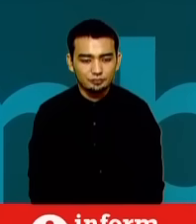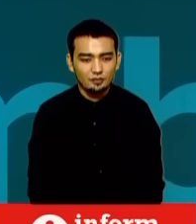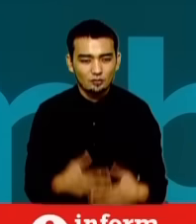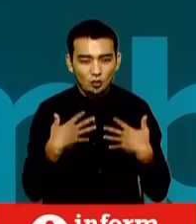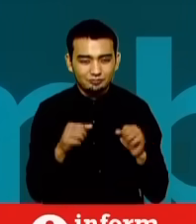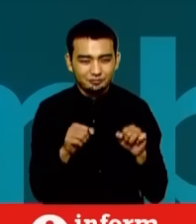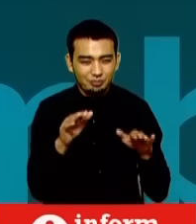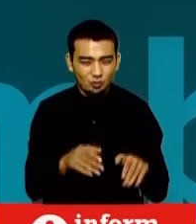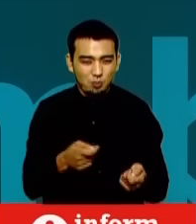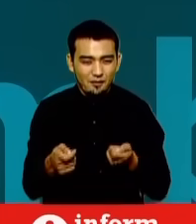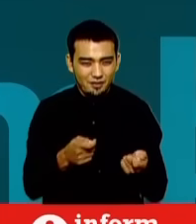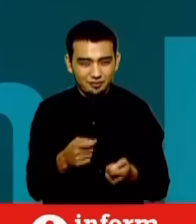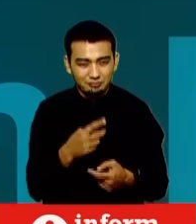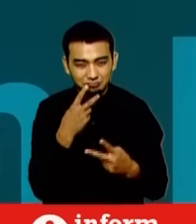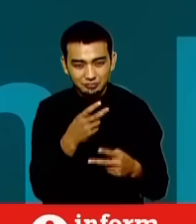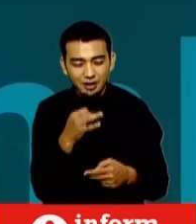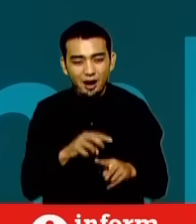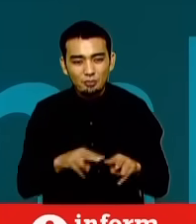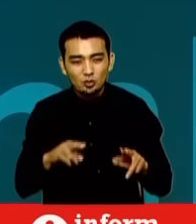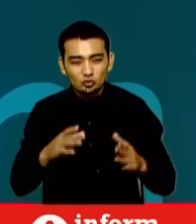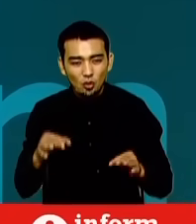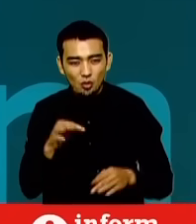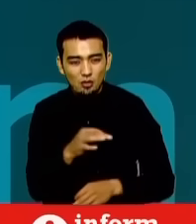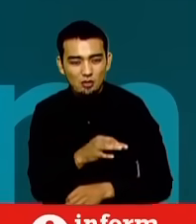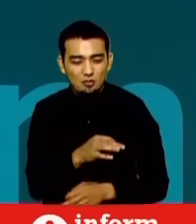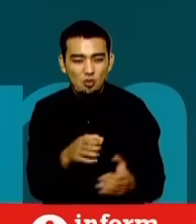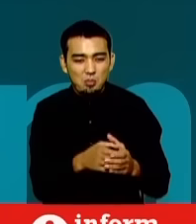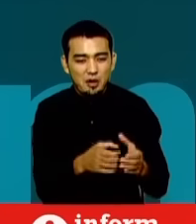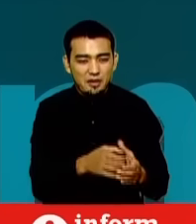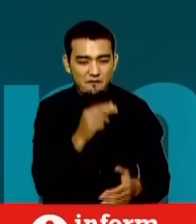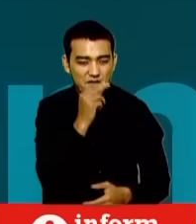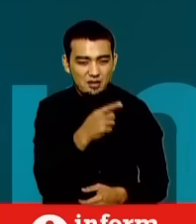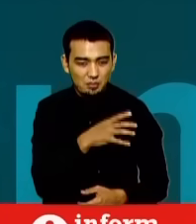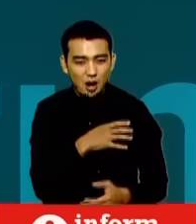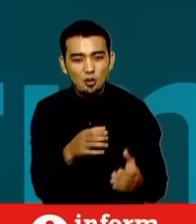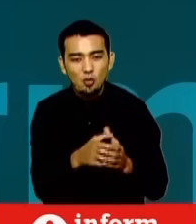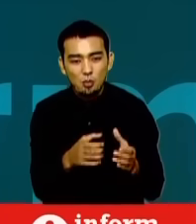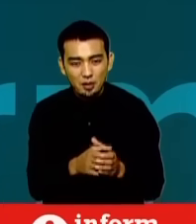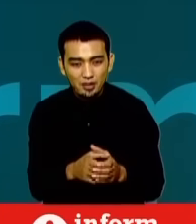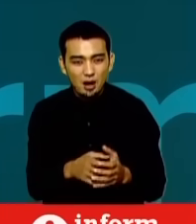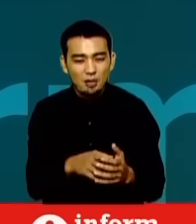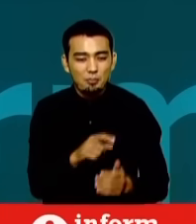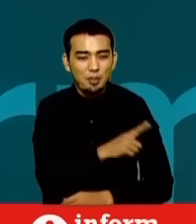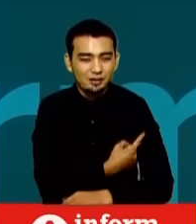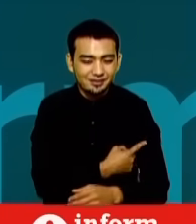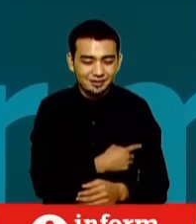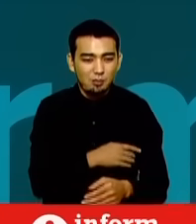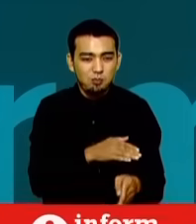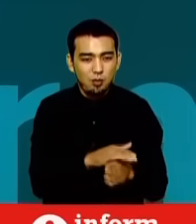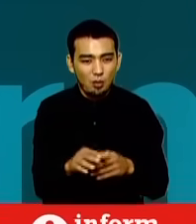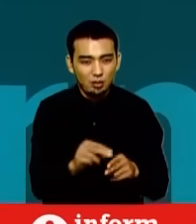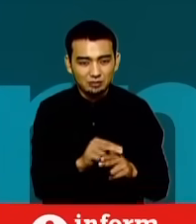Денсаулық сақтау басқармасындағылар болса, бұл жағдайға мердігерді кінәлап отыр. Ал компания аурухананы толықтай жөндеуден өткізбеген болып